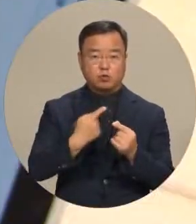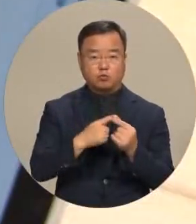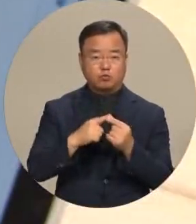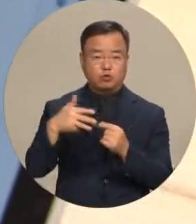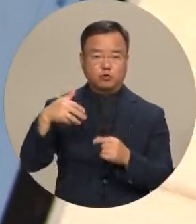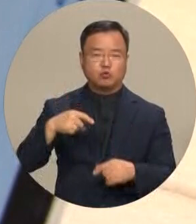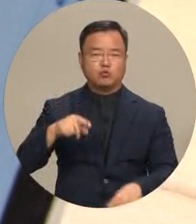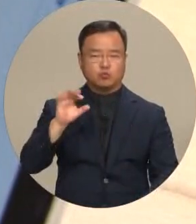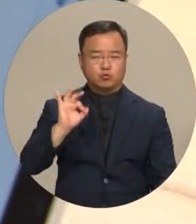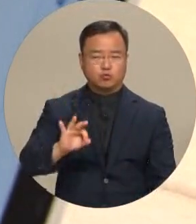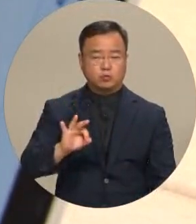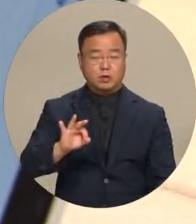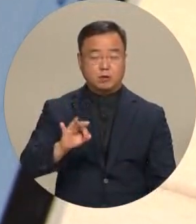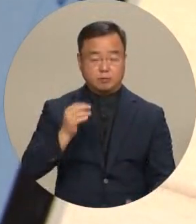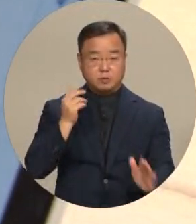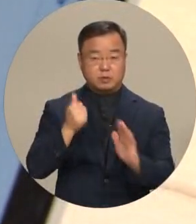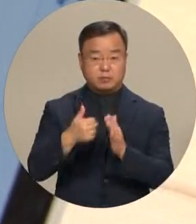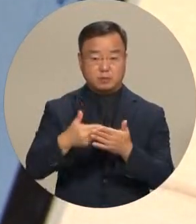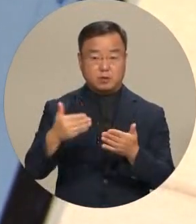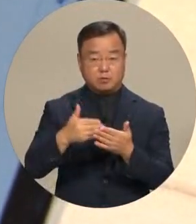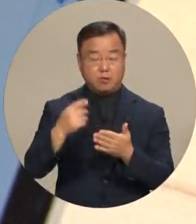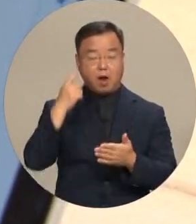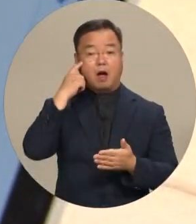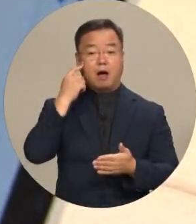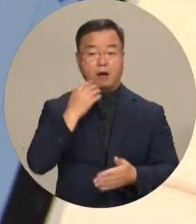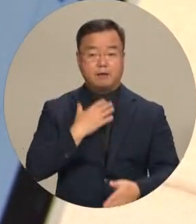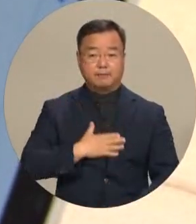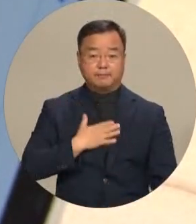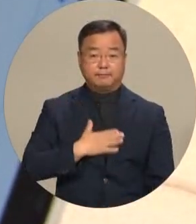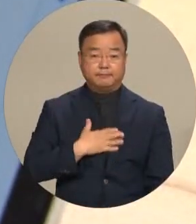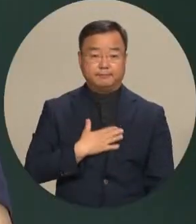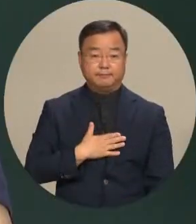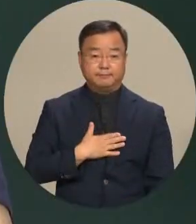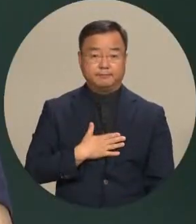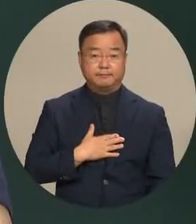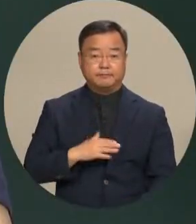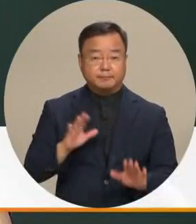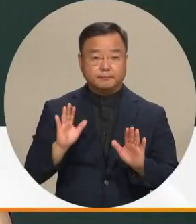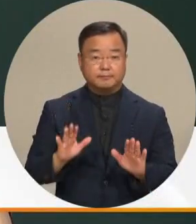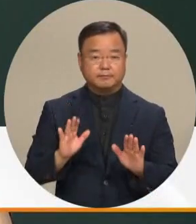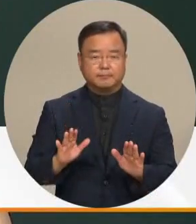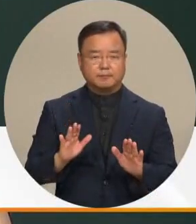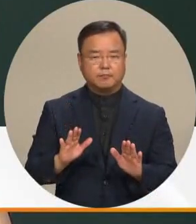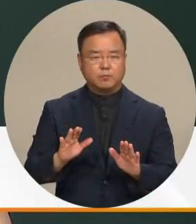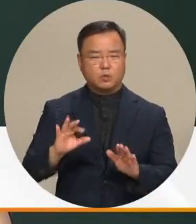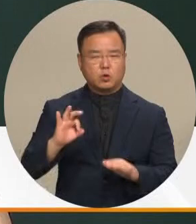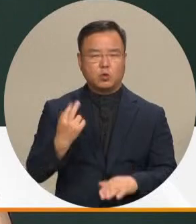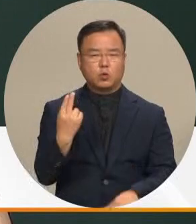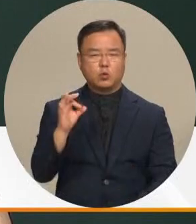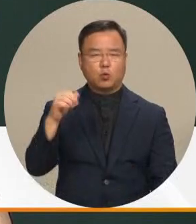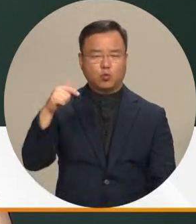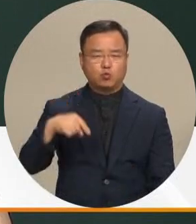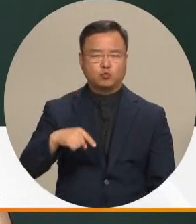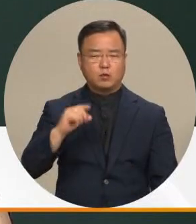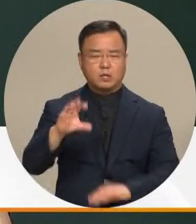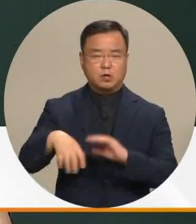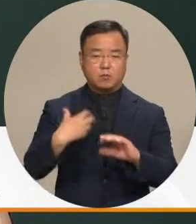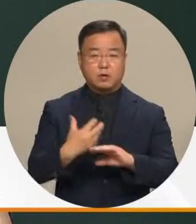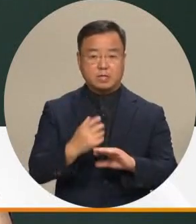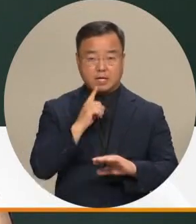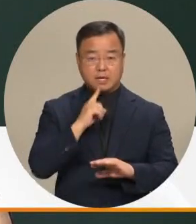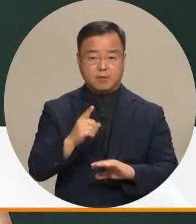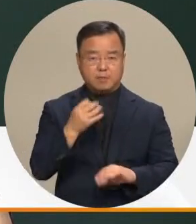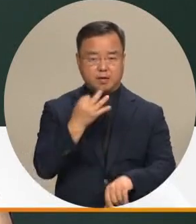되는 콜라주에 눈을 뜹니다. 용구의 혁명이라고 얘기했어요. 동양화, 단순한 먹을 이렇게 해놓는 그 이응노